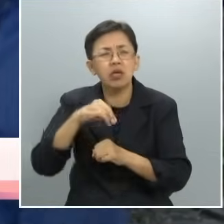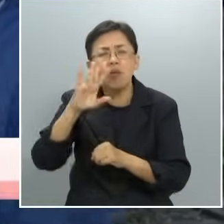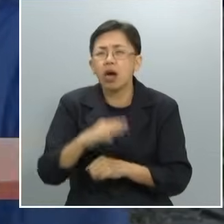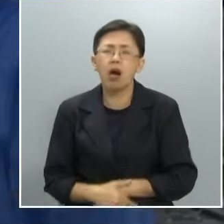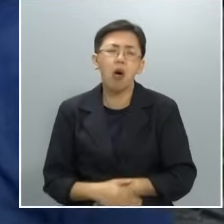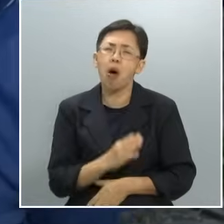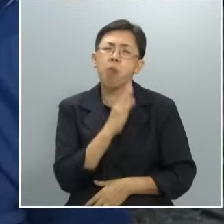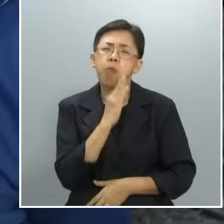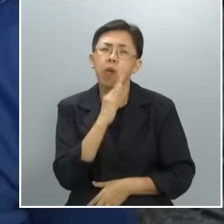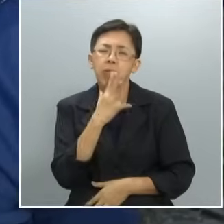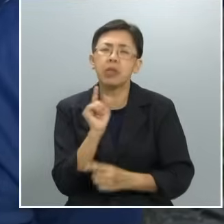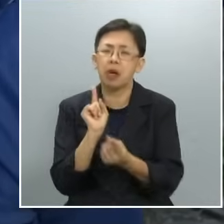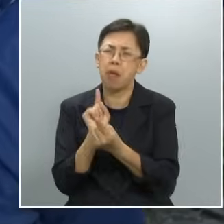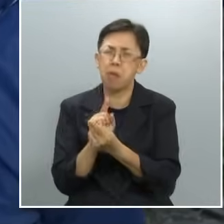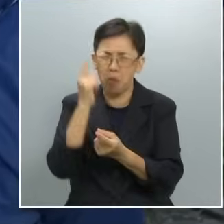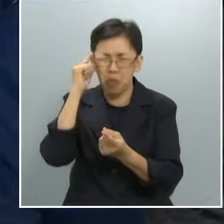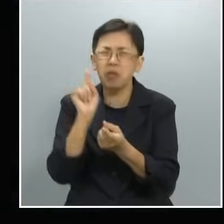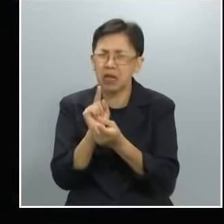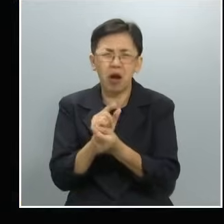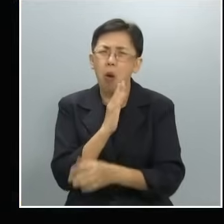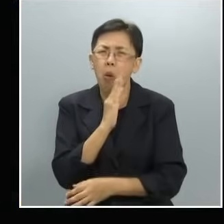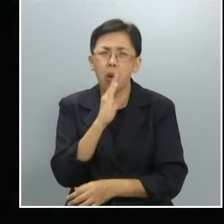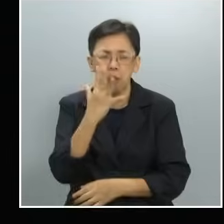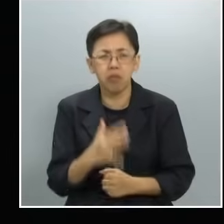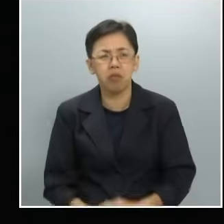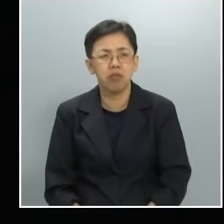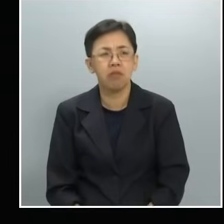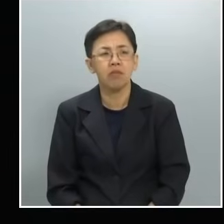หกตั้งแต่รู้จักเขามา หน้ากากที